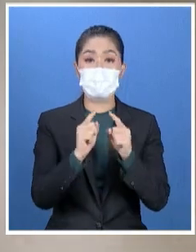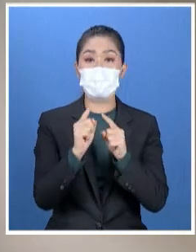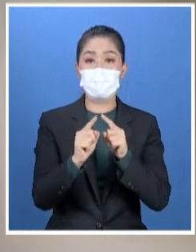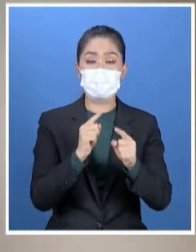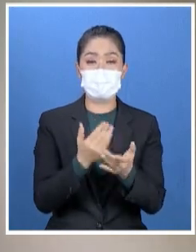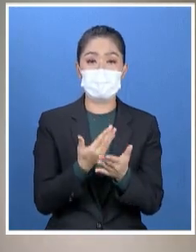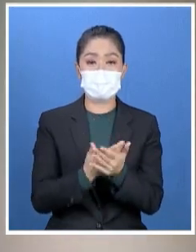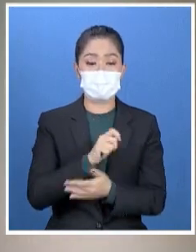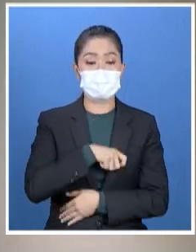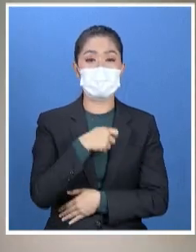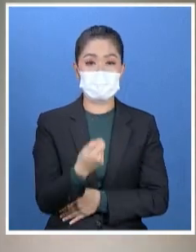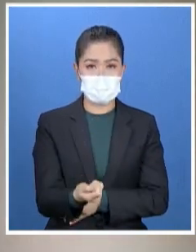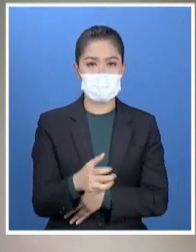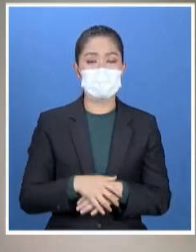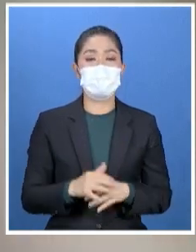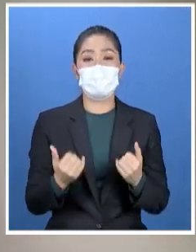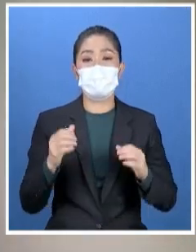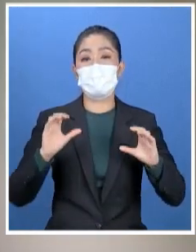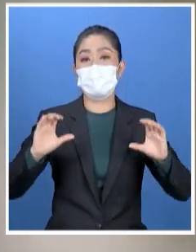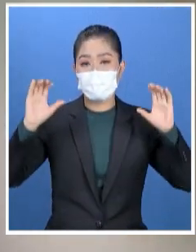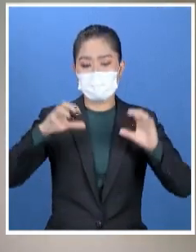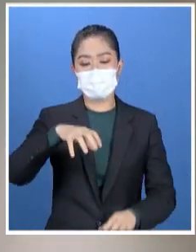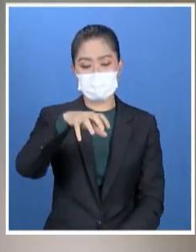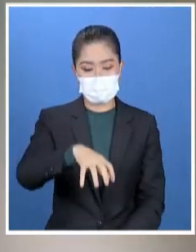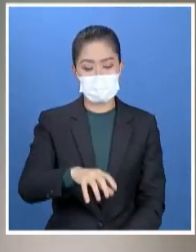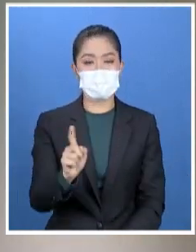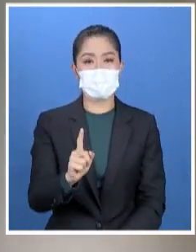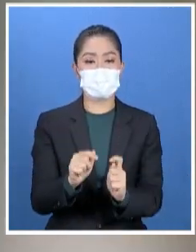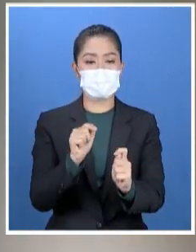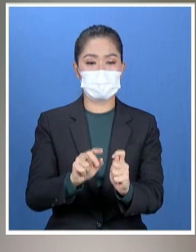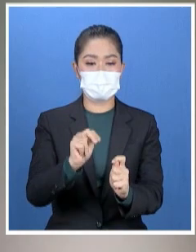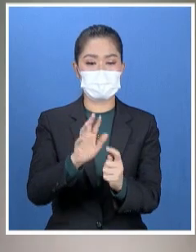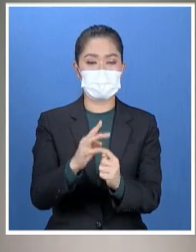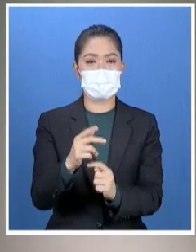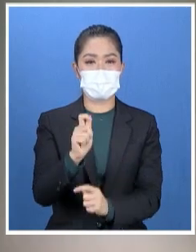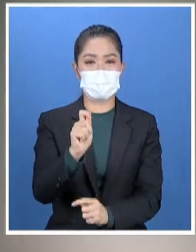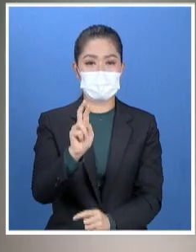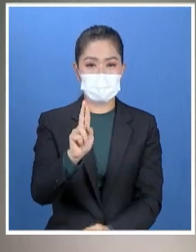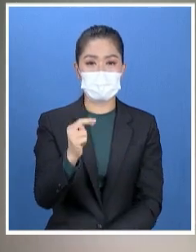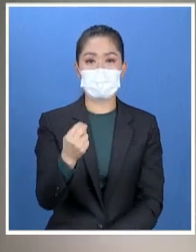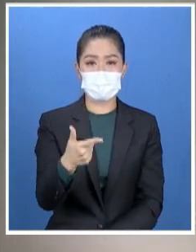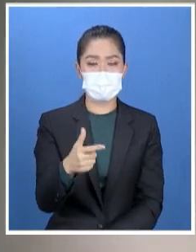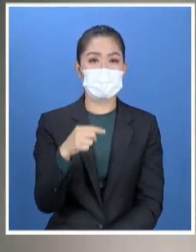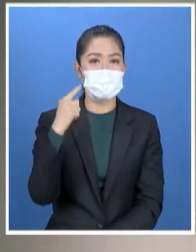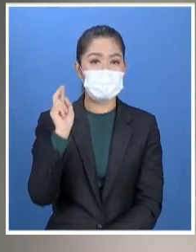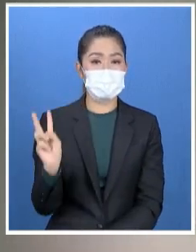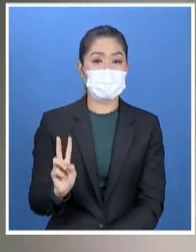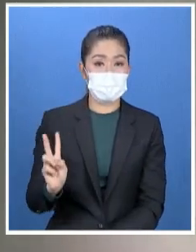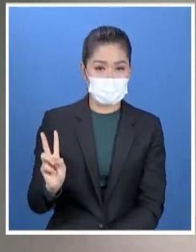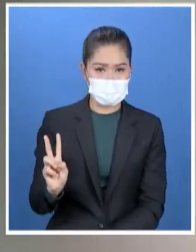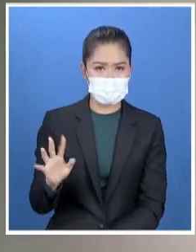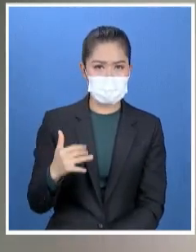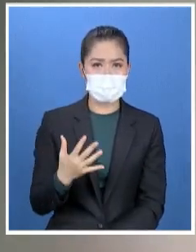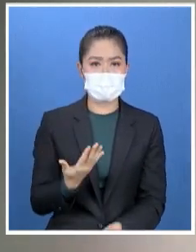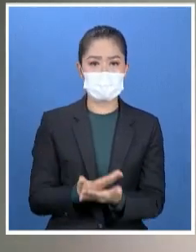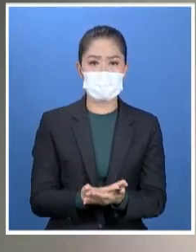เคลียร์เรื่องค่าใช้จ่ายกันนะคะเป็นสถานที่ราชการที่อยู่ในอำเภอนางรองจังหวัดบุรีรัมย์คุณลำพึงกับคุณเมธิชัยบอกข